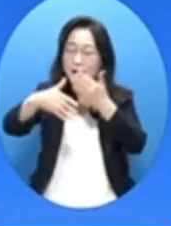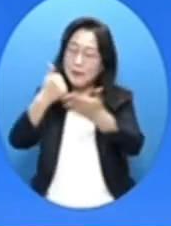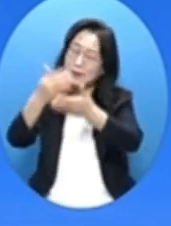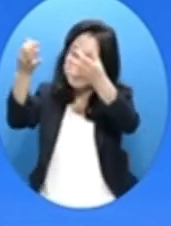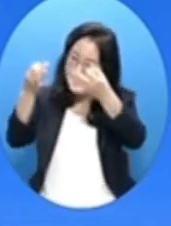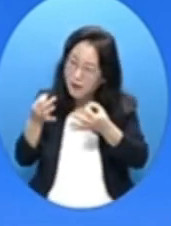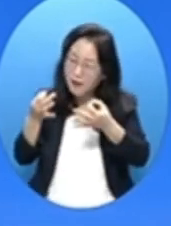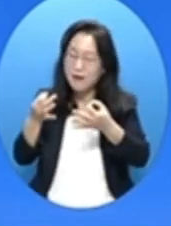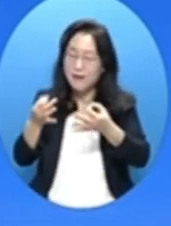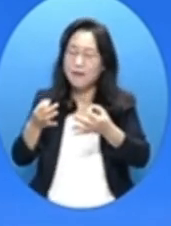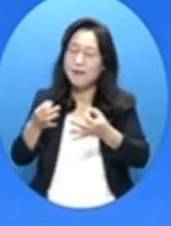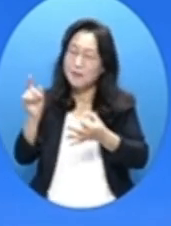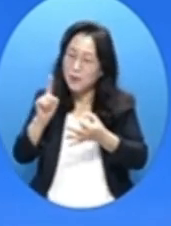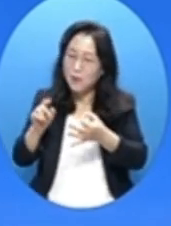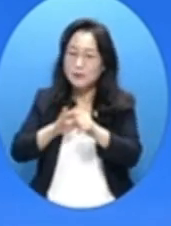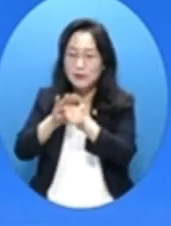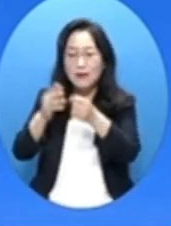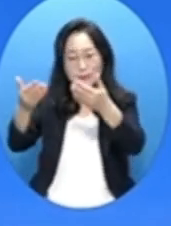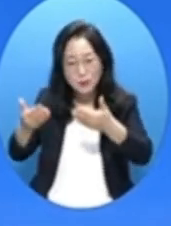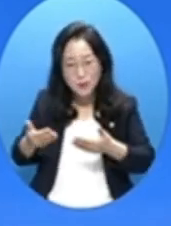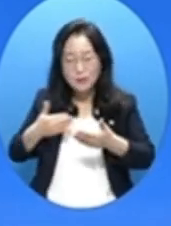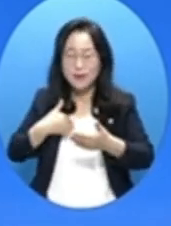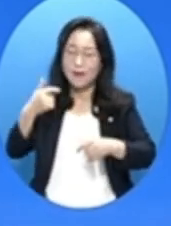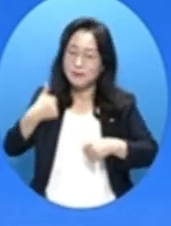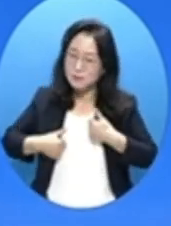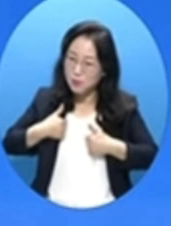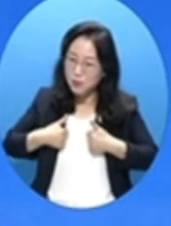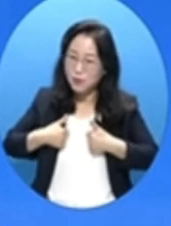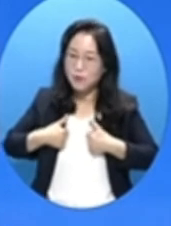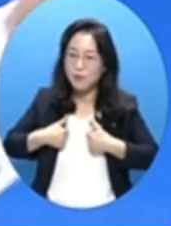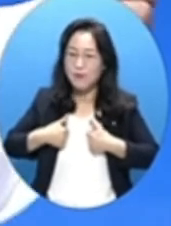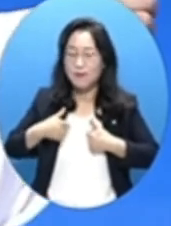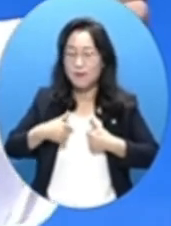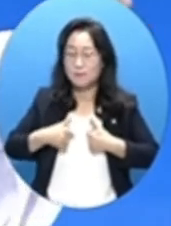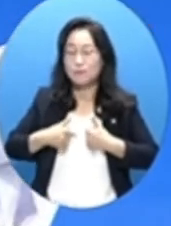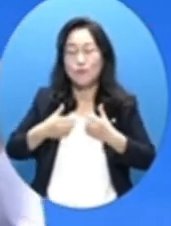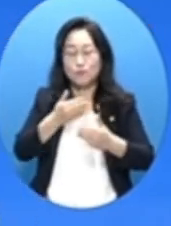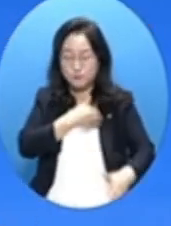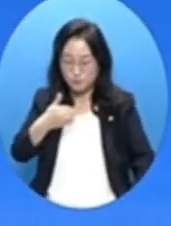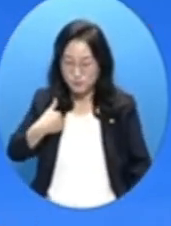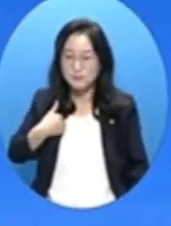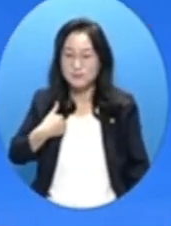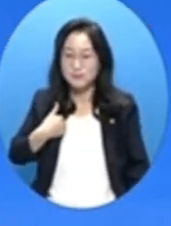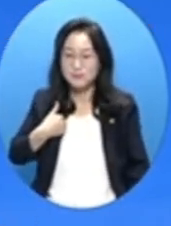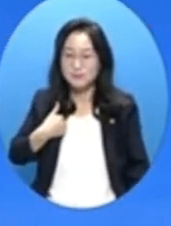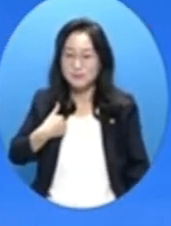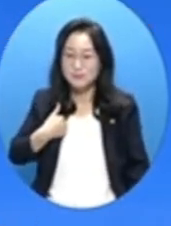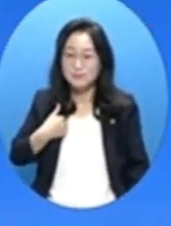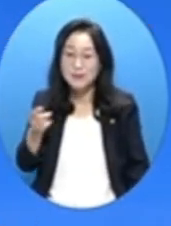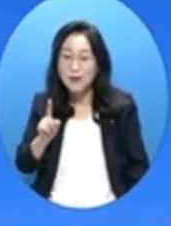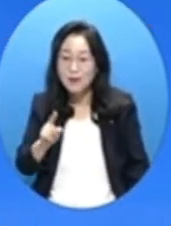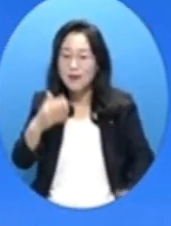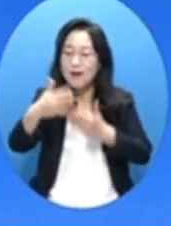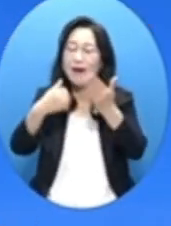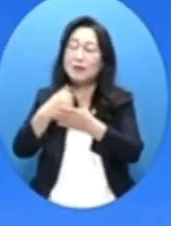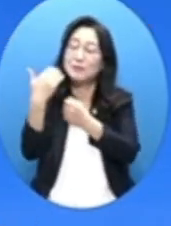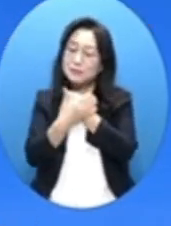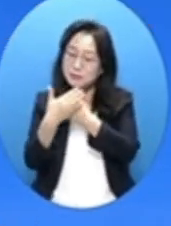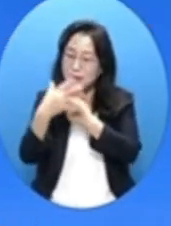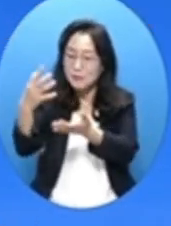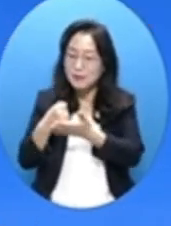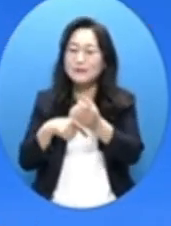보시느냐, 하나님이 나를 사랑하시고 하나님이 나를 기뻐하시면 그것으로 다 된 것입니다. 그것으로 바로 하나님의 은혜가 다 임한